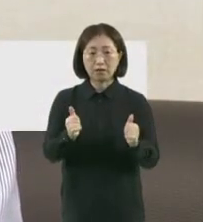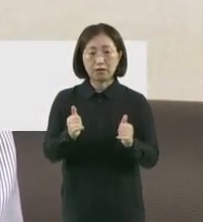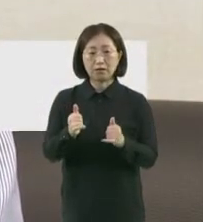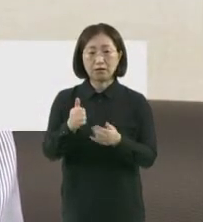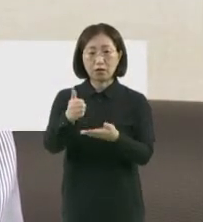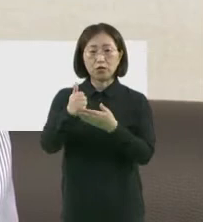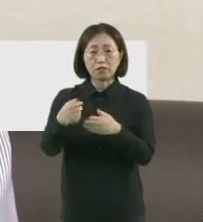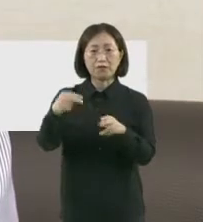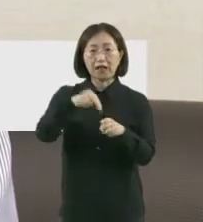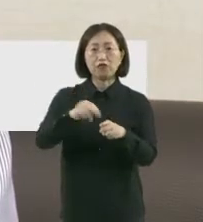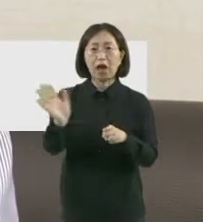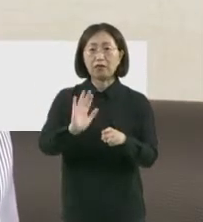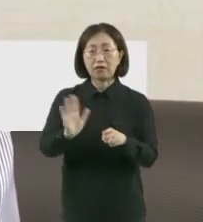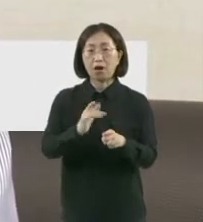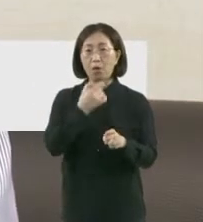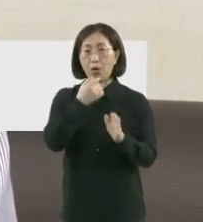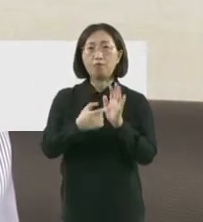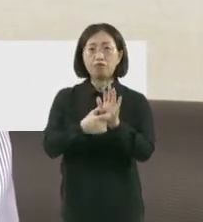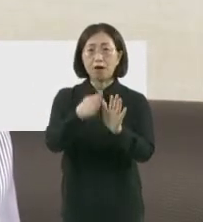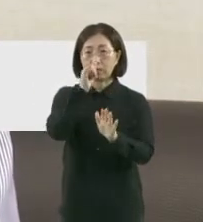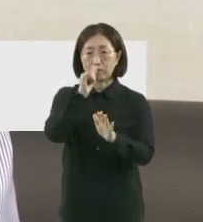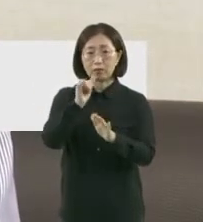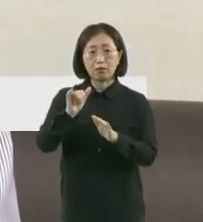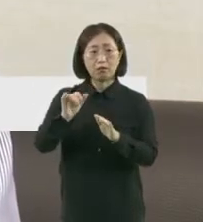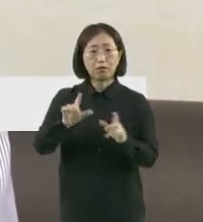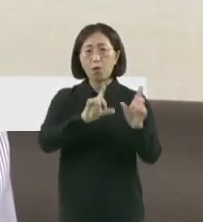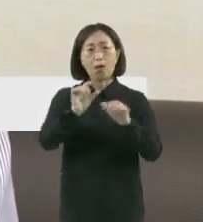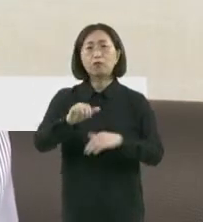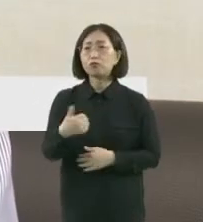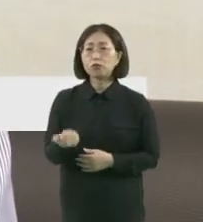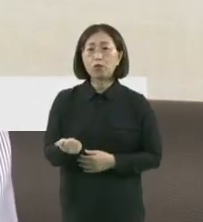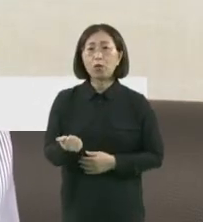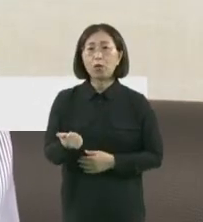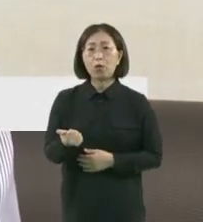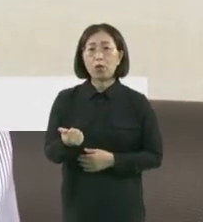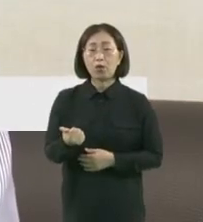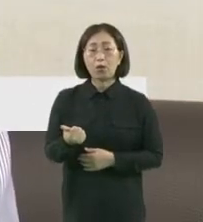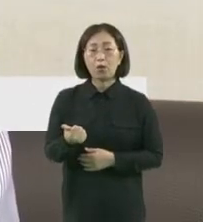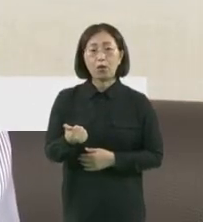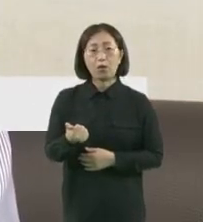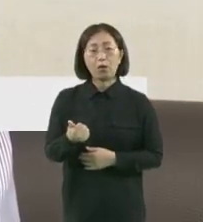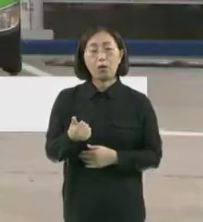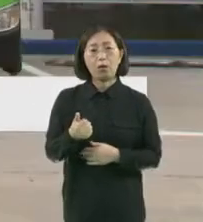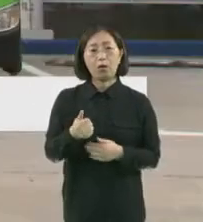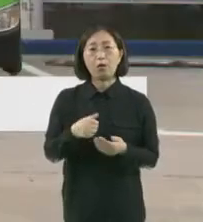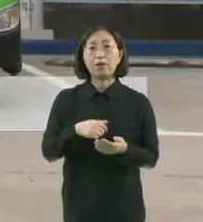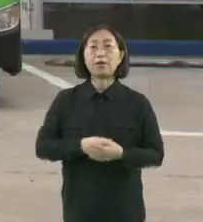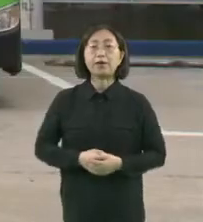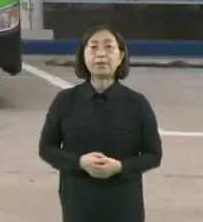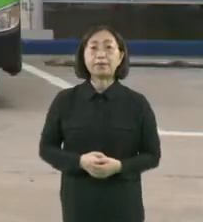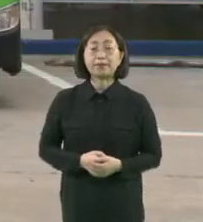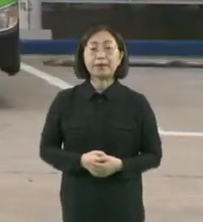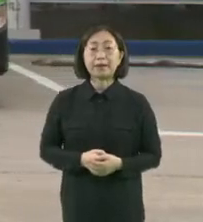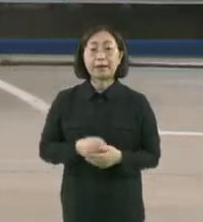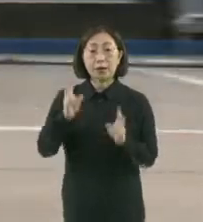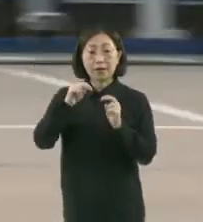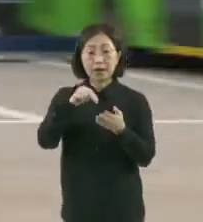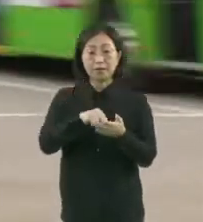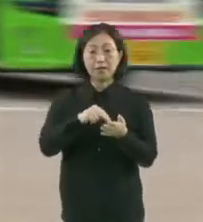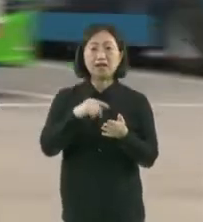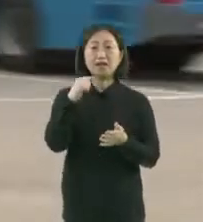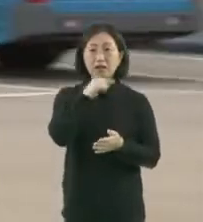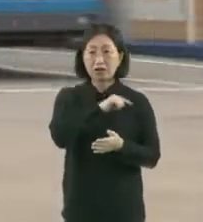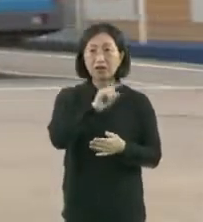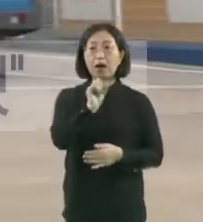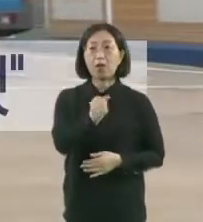생활 자체가 안 되잖아요. 그래서 극단적인 방법이 그걸로라도 우리 입장을 표명하겠다. 사측은 적자가